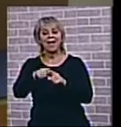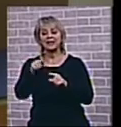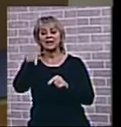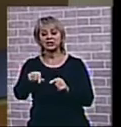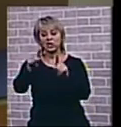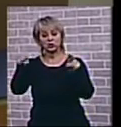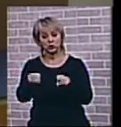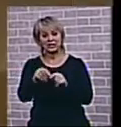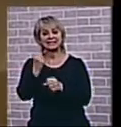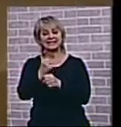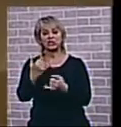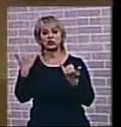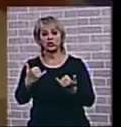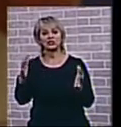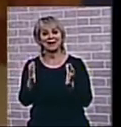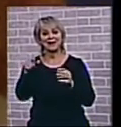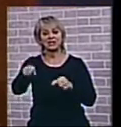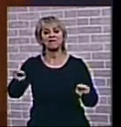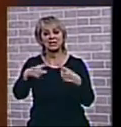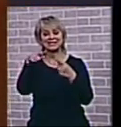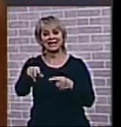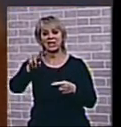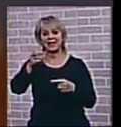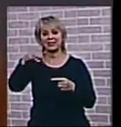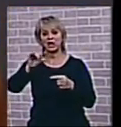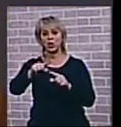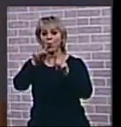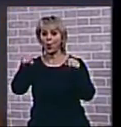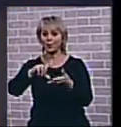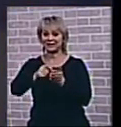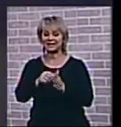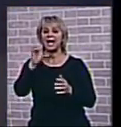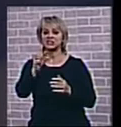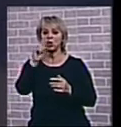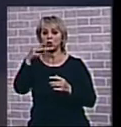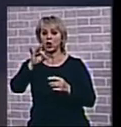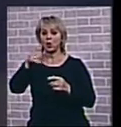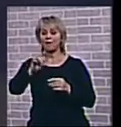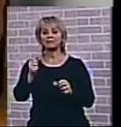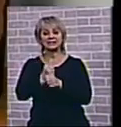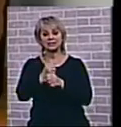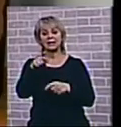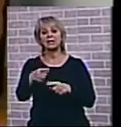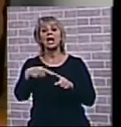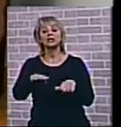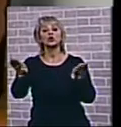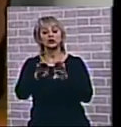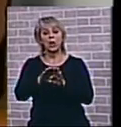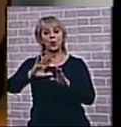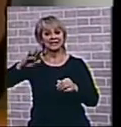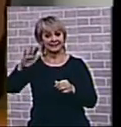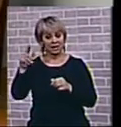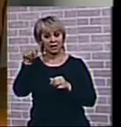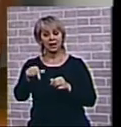аксессуар, созданный нынешним хранителем восстановленной янтарной комнаты Александром Крыловым. Это вот такое